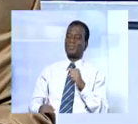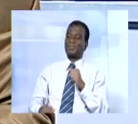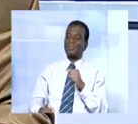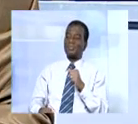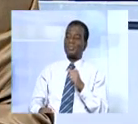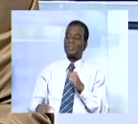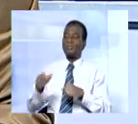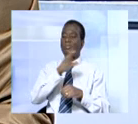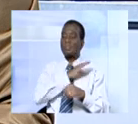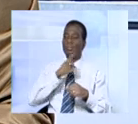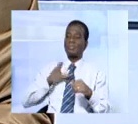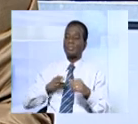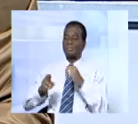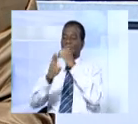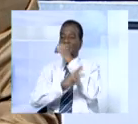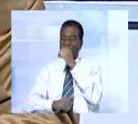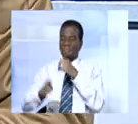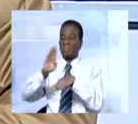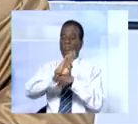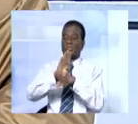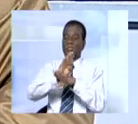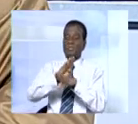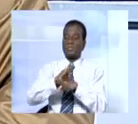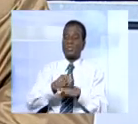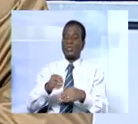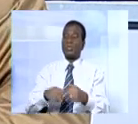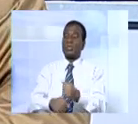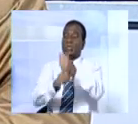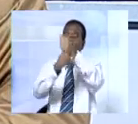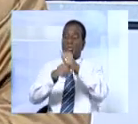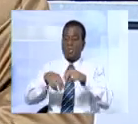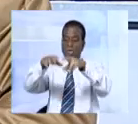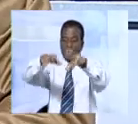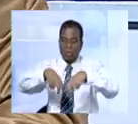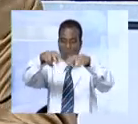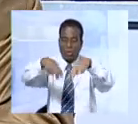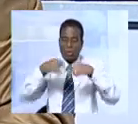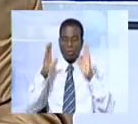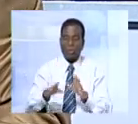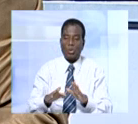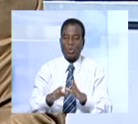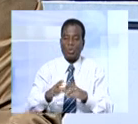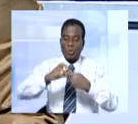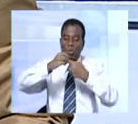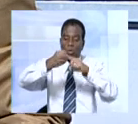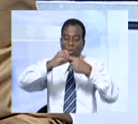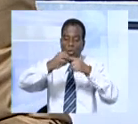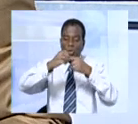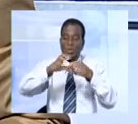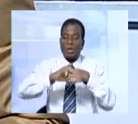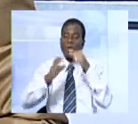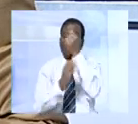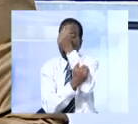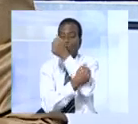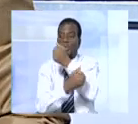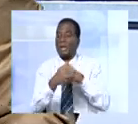Le conseil régional de Gbeke avait soutenu les producteurs de tomates et de manioc de la localité de Djebonoa,